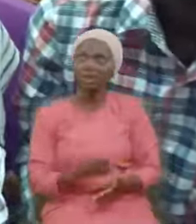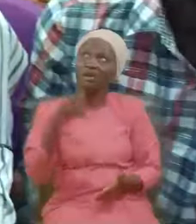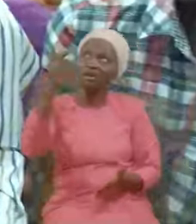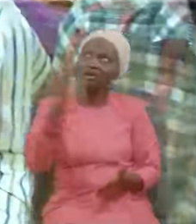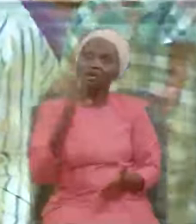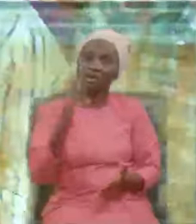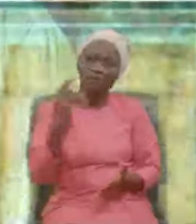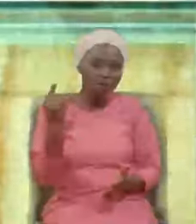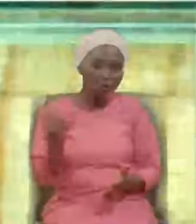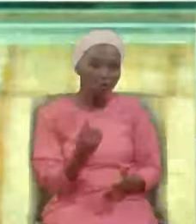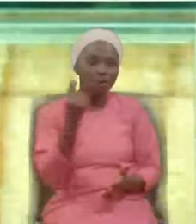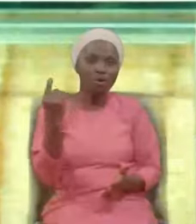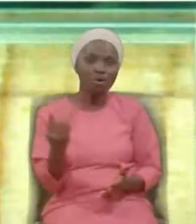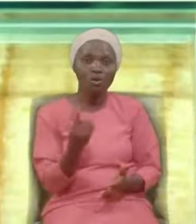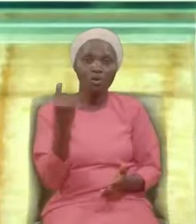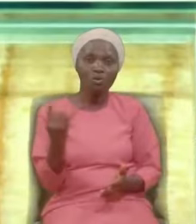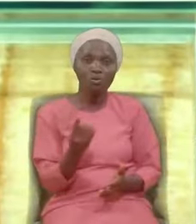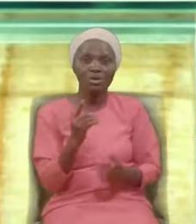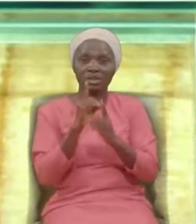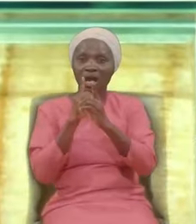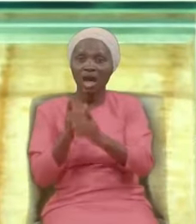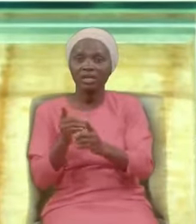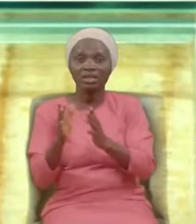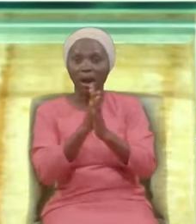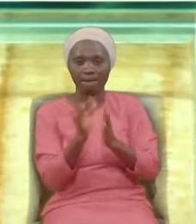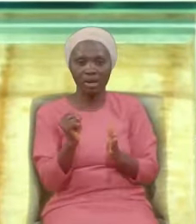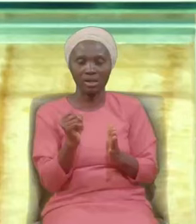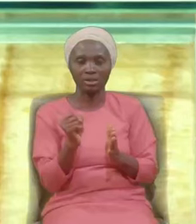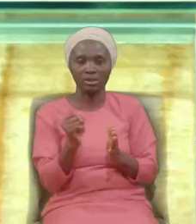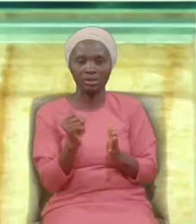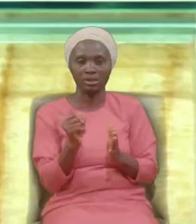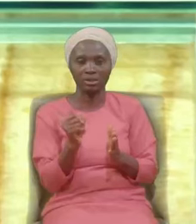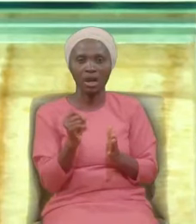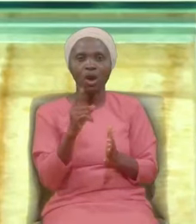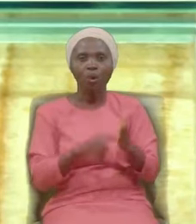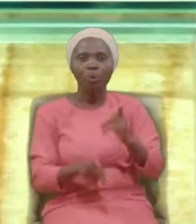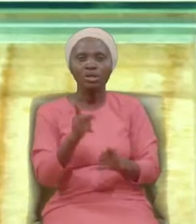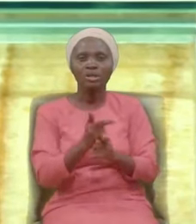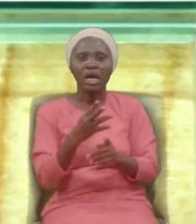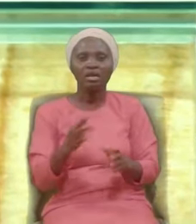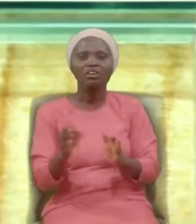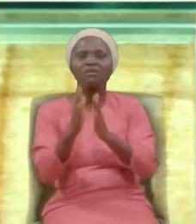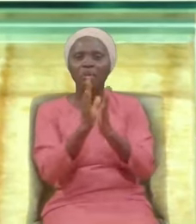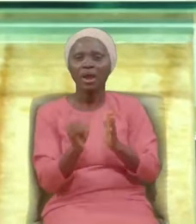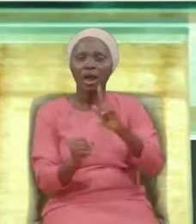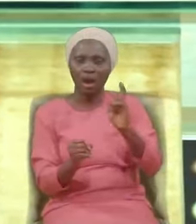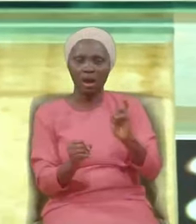Dieu exauce toujours la prière. Quelle prière? La prière